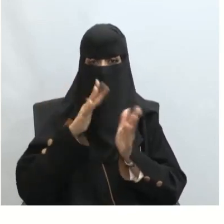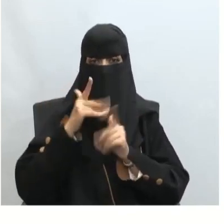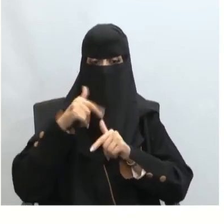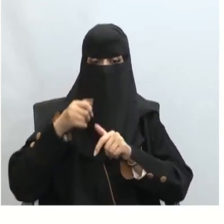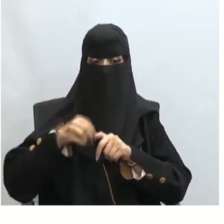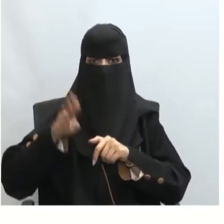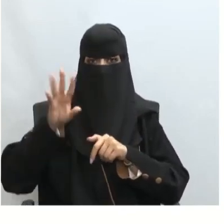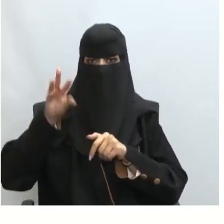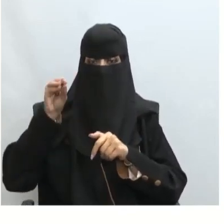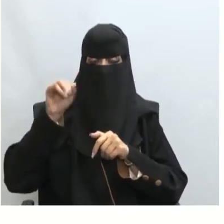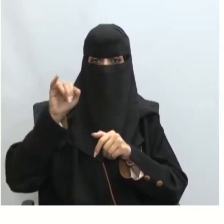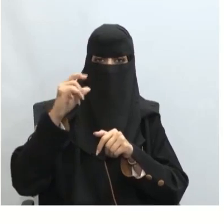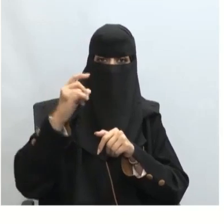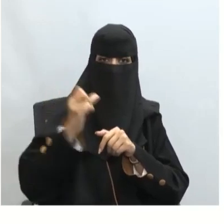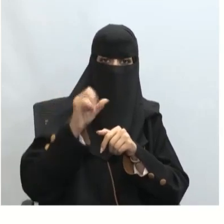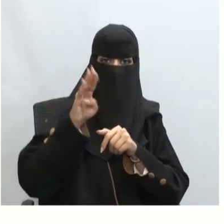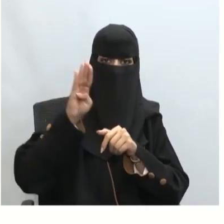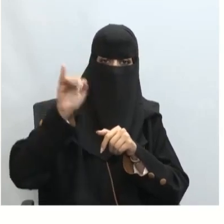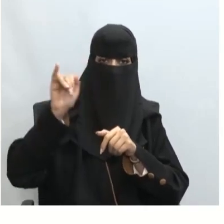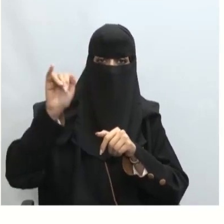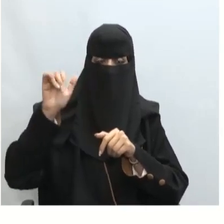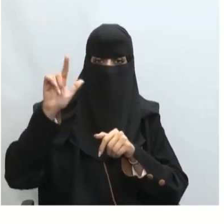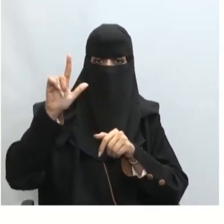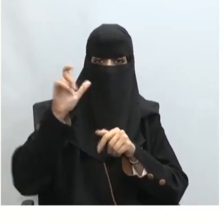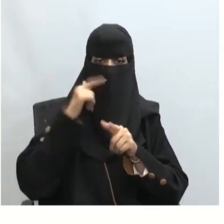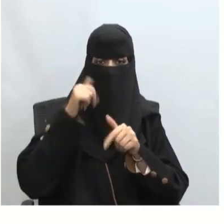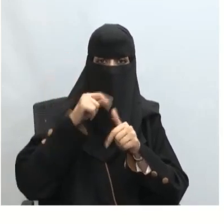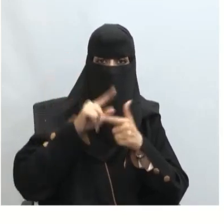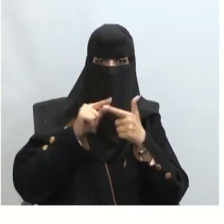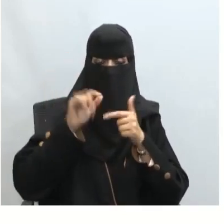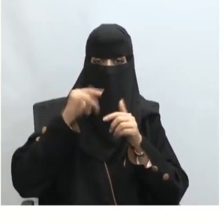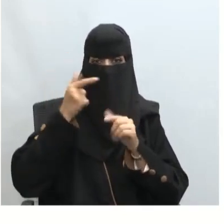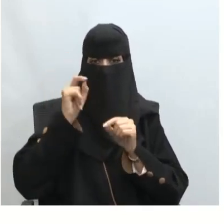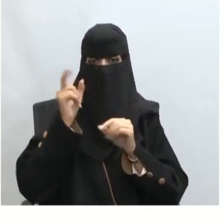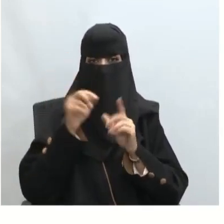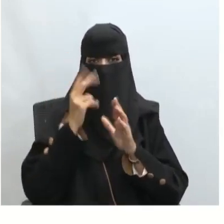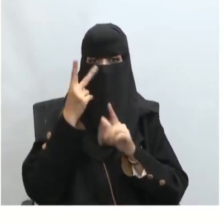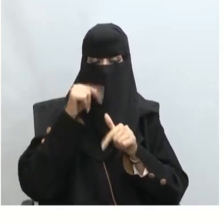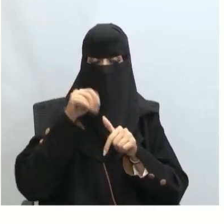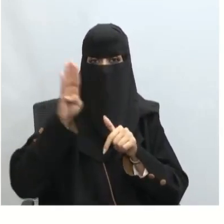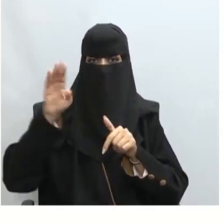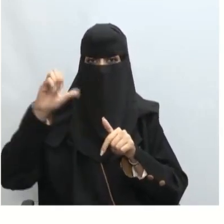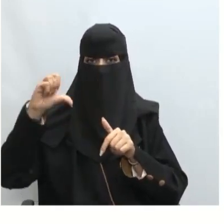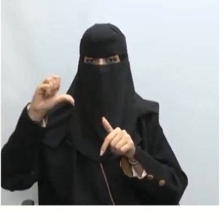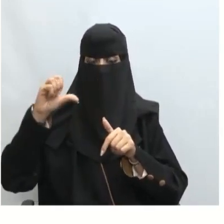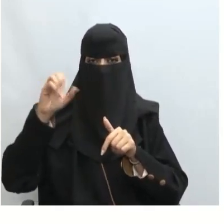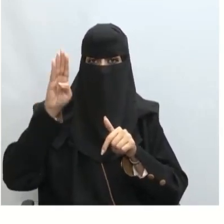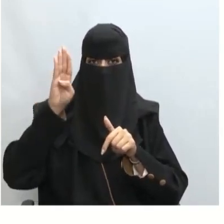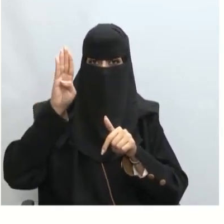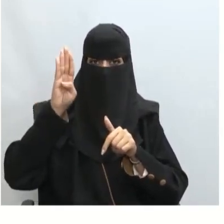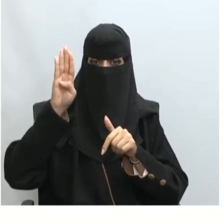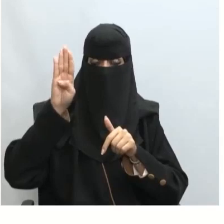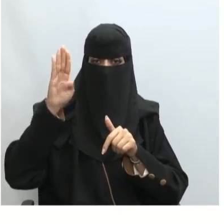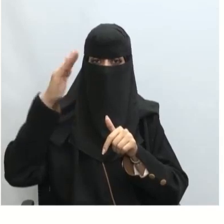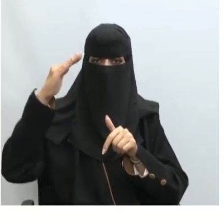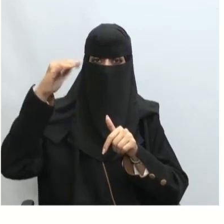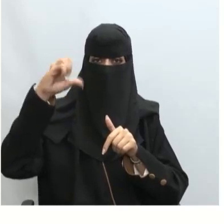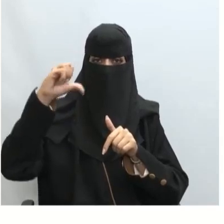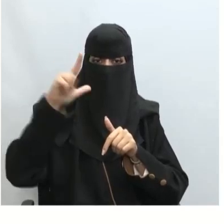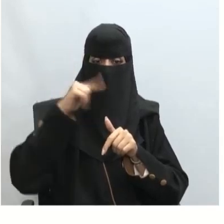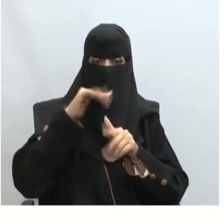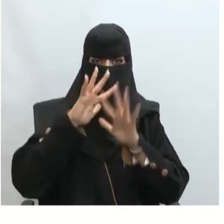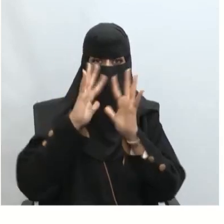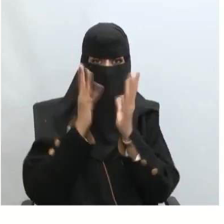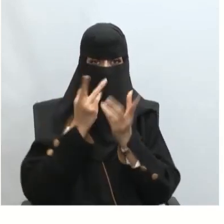الهيدروكسيل على ذره الكربون رقم اثنين بروبانول يعني كحول اذا حسب المعادله العامه